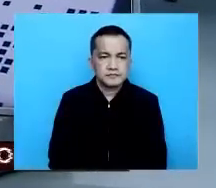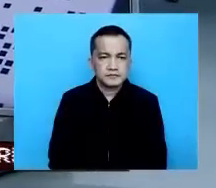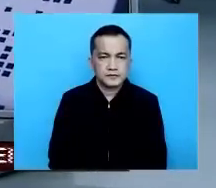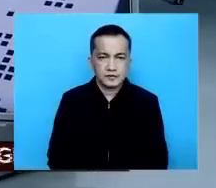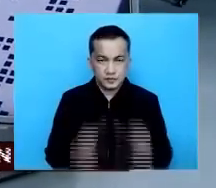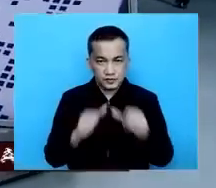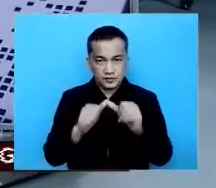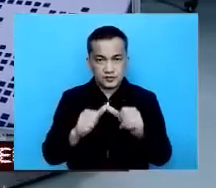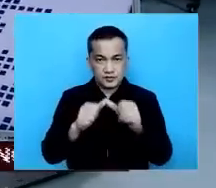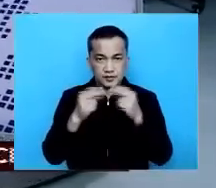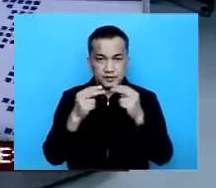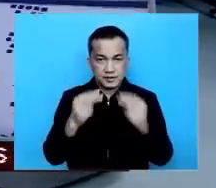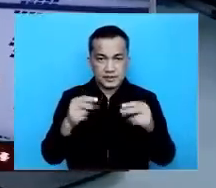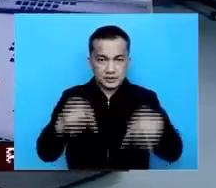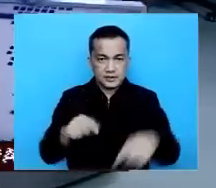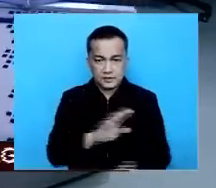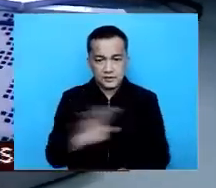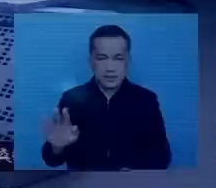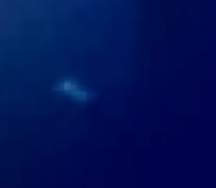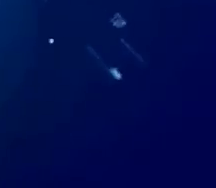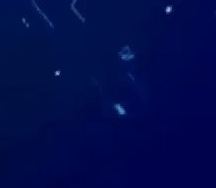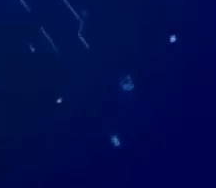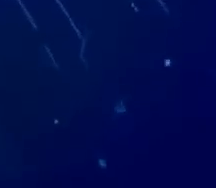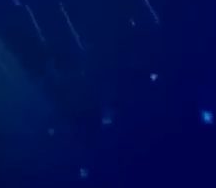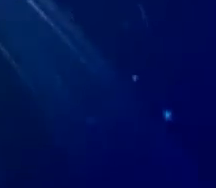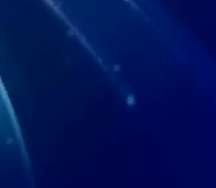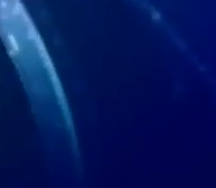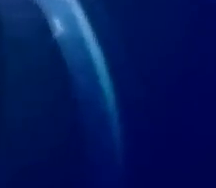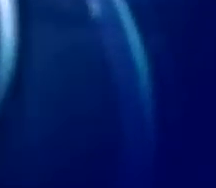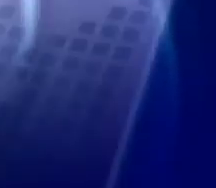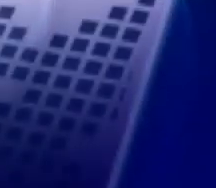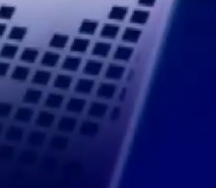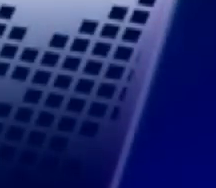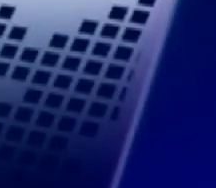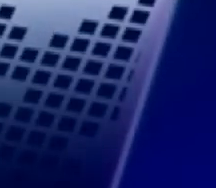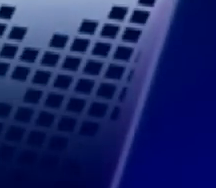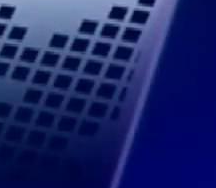Tuloy-tuloy ang balitaan dito sa Frontline Tonight.